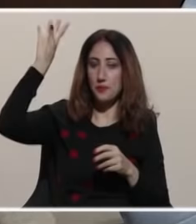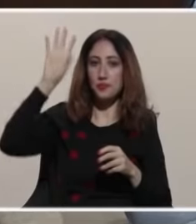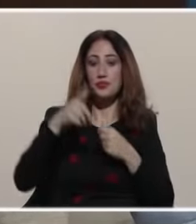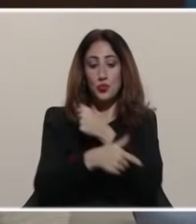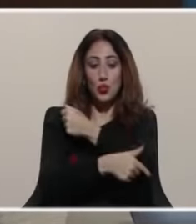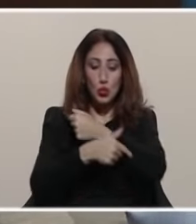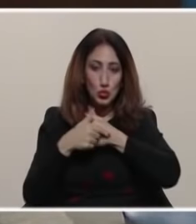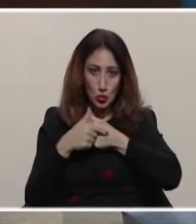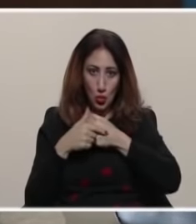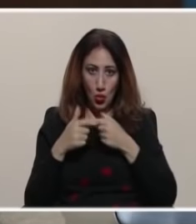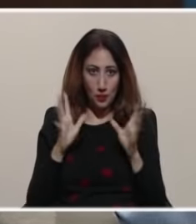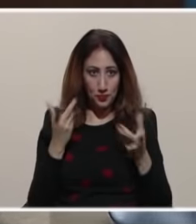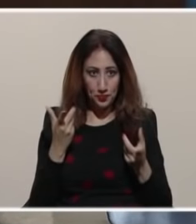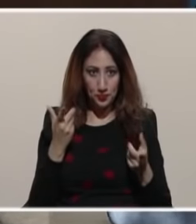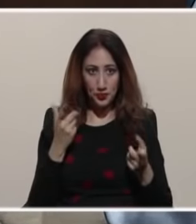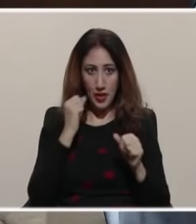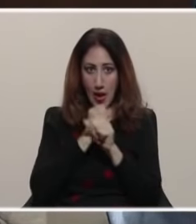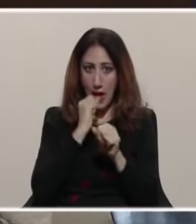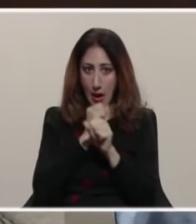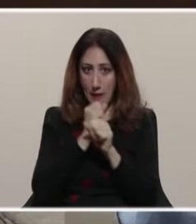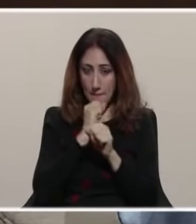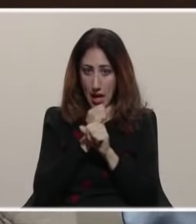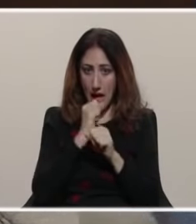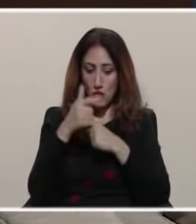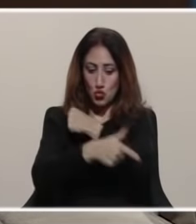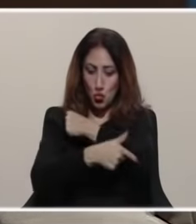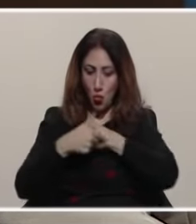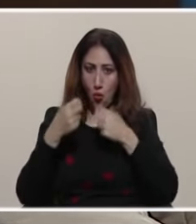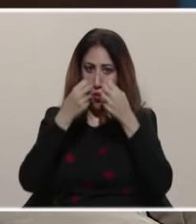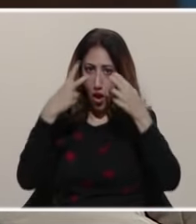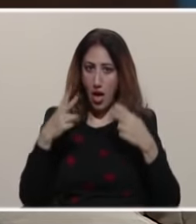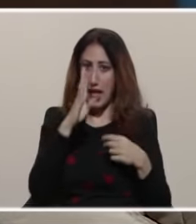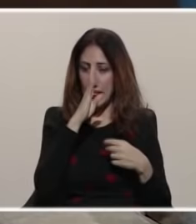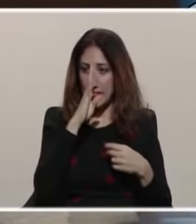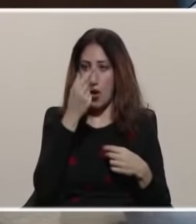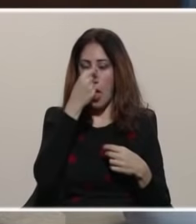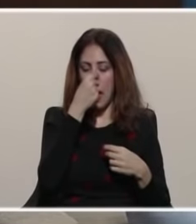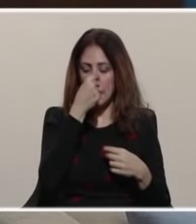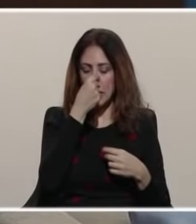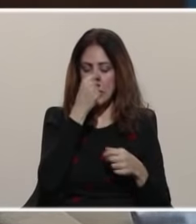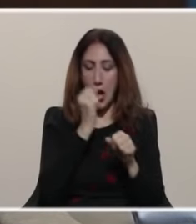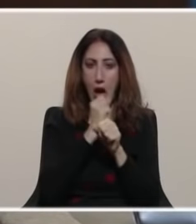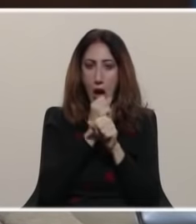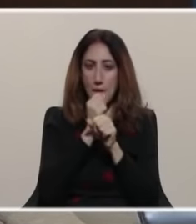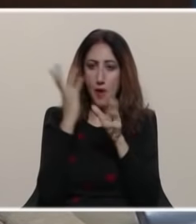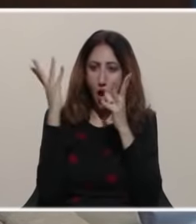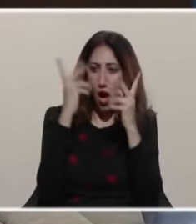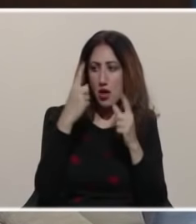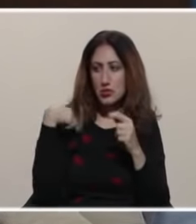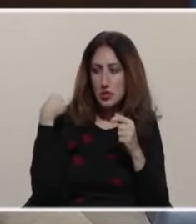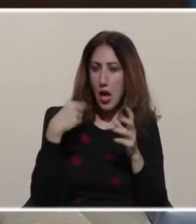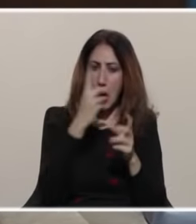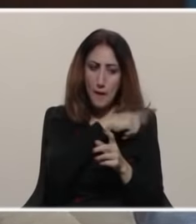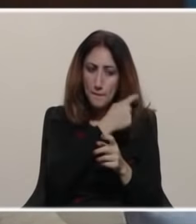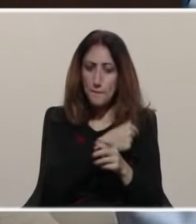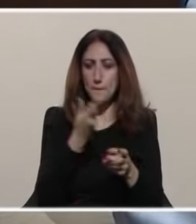الأسبوعي، بترفع الأعمال إلى الله في كل أسبوع يوم الاثنين والخميس. سيدنا النبي صلى الله عليه وسلم: يا رسول